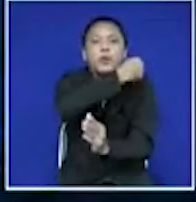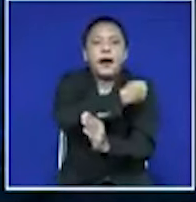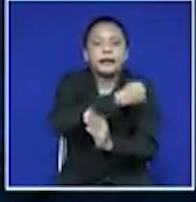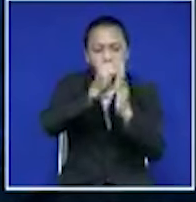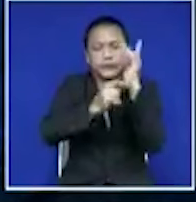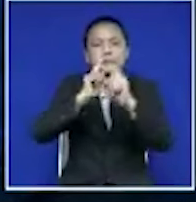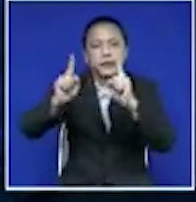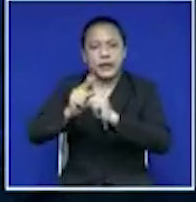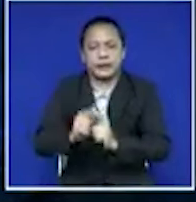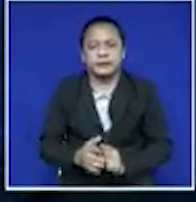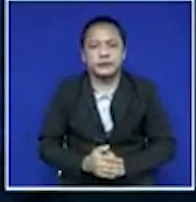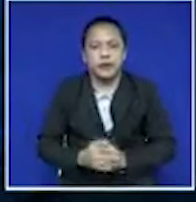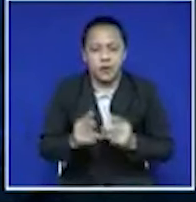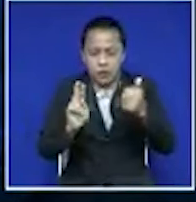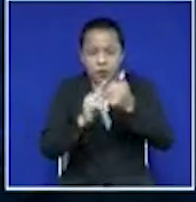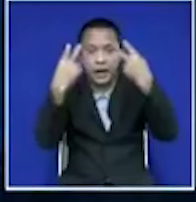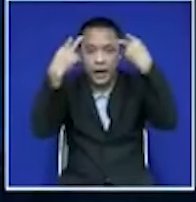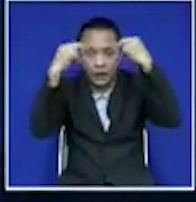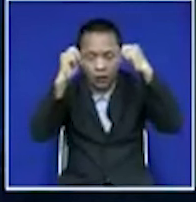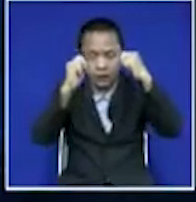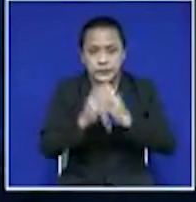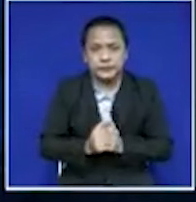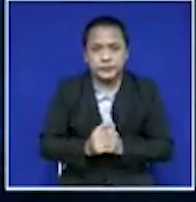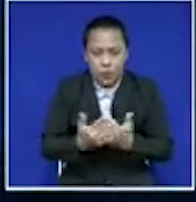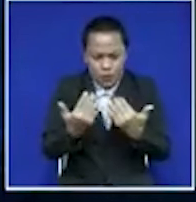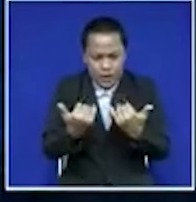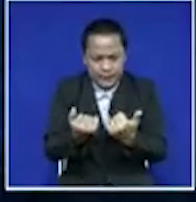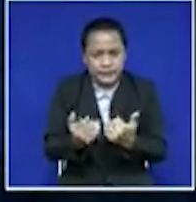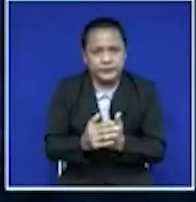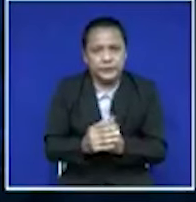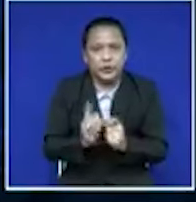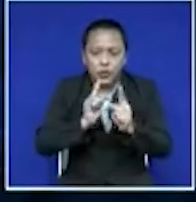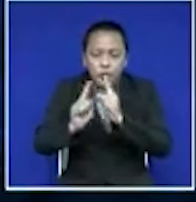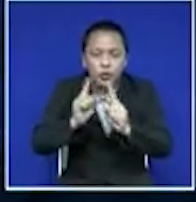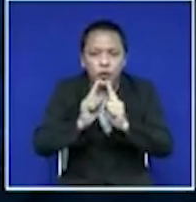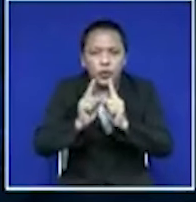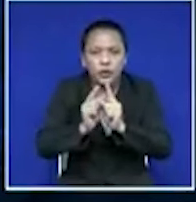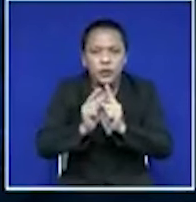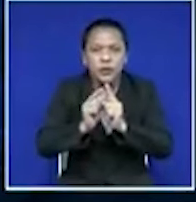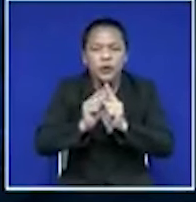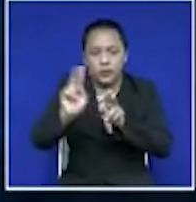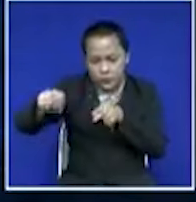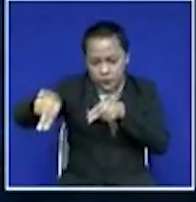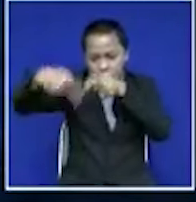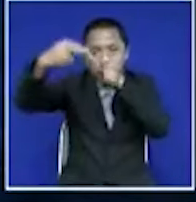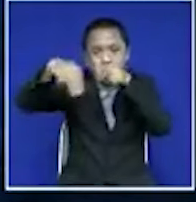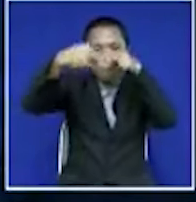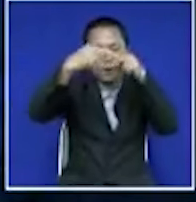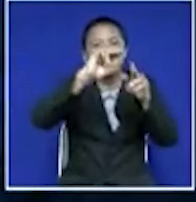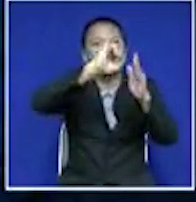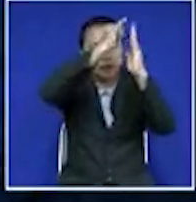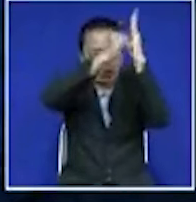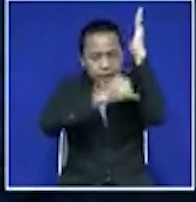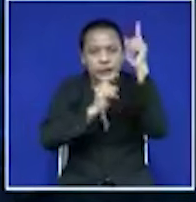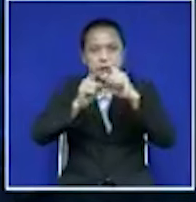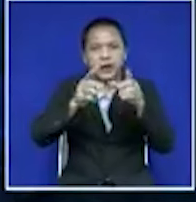การกระทรวงสาธารณสุขนะครับเราก็มีช่องทางเมื่อสักครู่ก็มีการสื่อสารไปยังเทเลคอนเฟอเรนซ์นะครับกับทางพื้นที่โดยเฉ